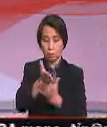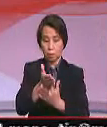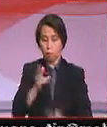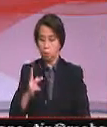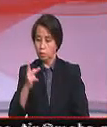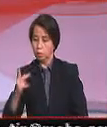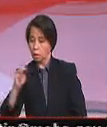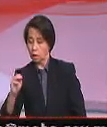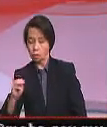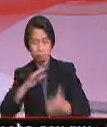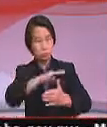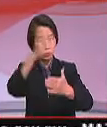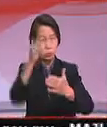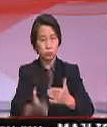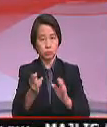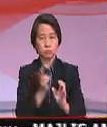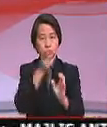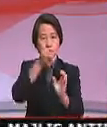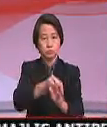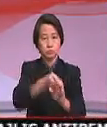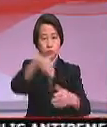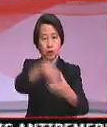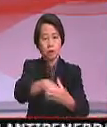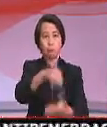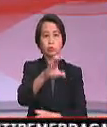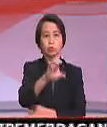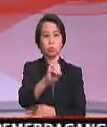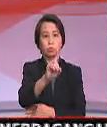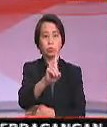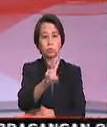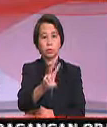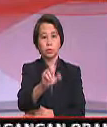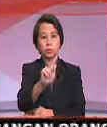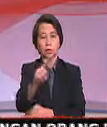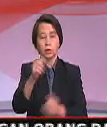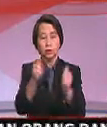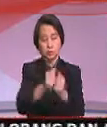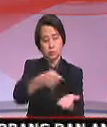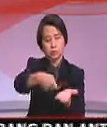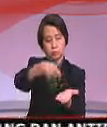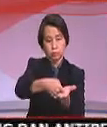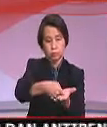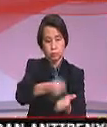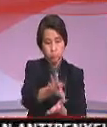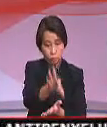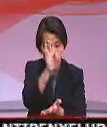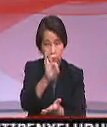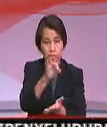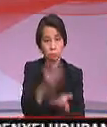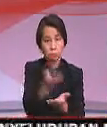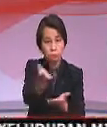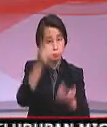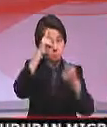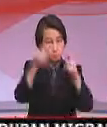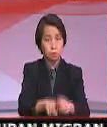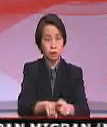Kementerian Kesihatan memuktamadkan penyertaan dalam COVAX Facility dengan menandatangani perjanjian Optional Purchase Agreement.